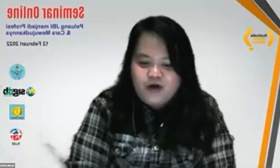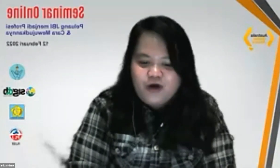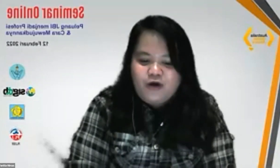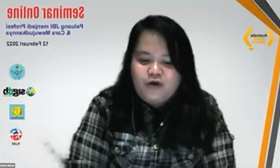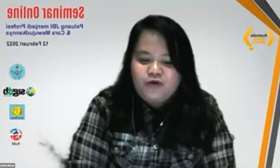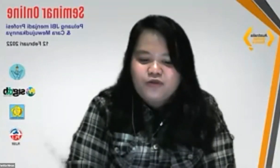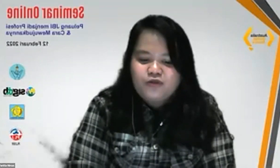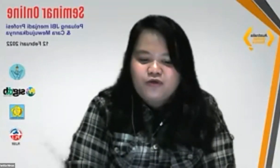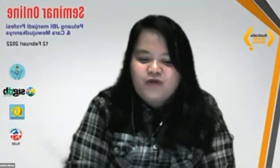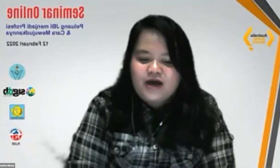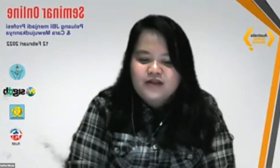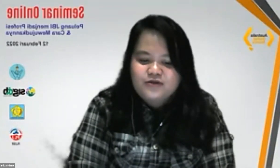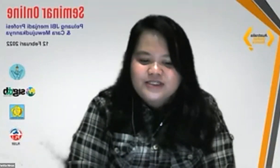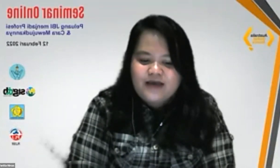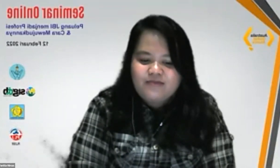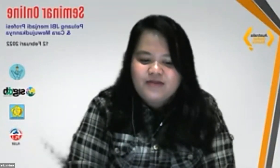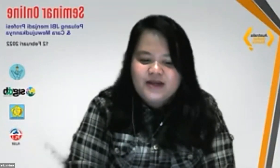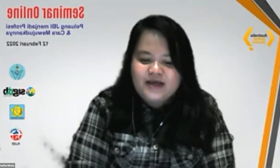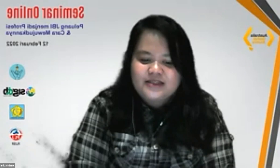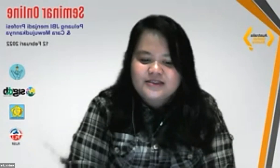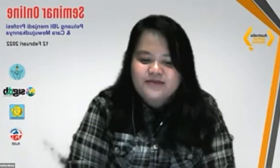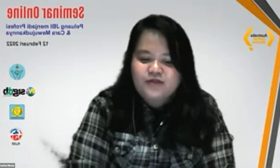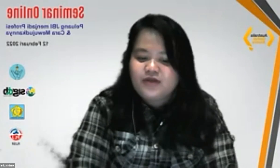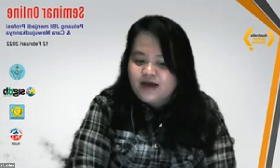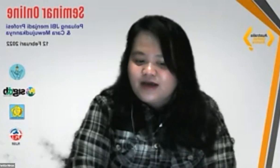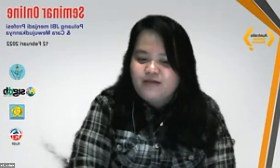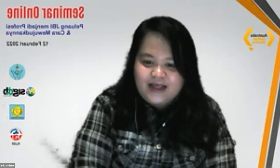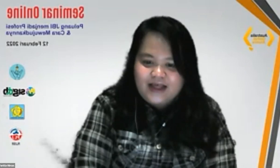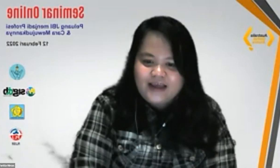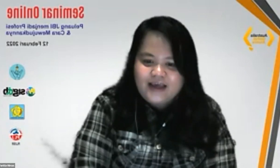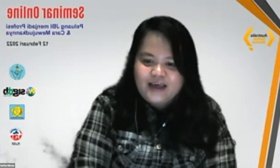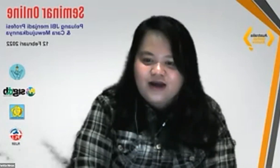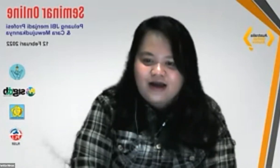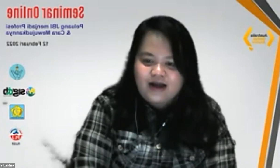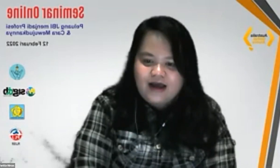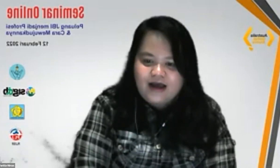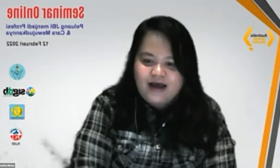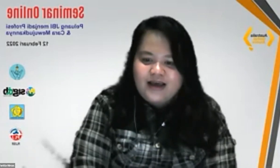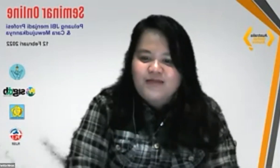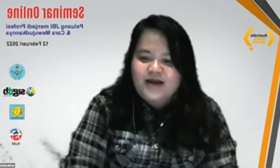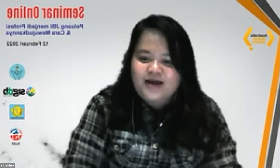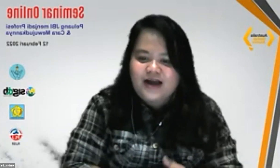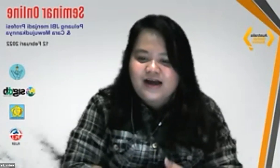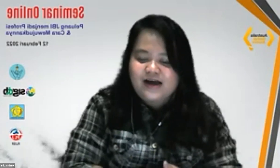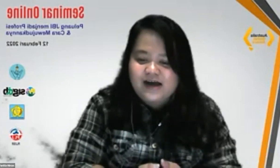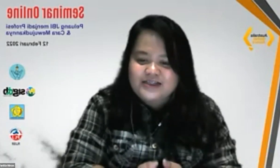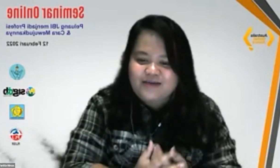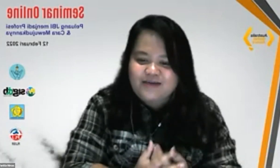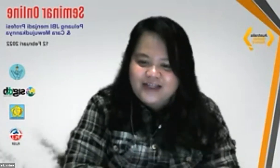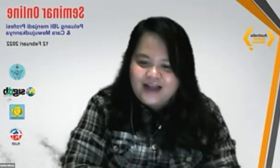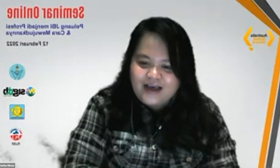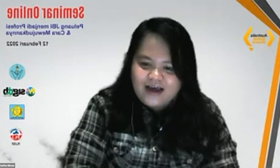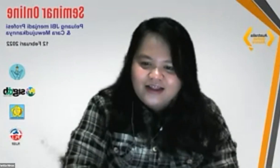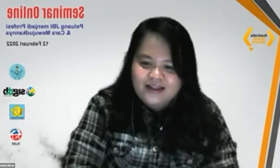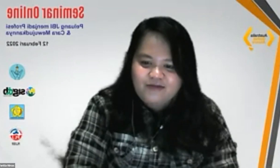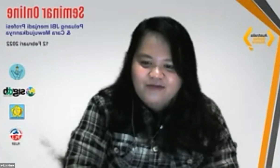untuk waktu saya berikan sepenuhnya kepada moderator kita yaitu kakak-kakak pada khasnya